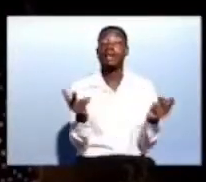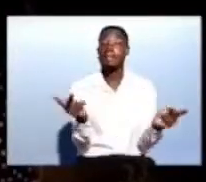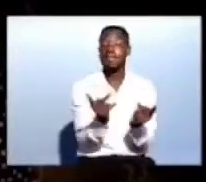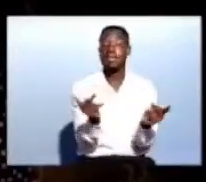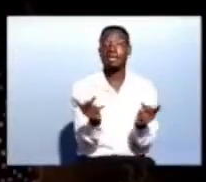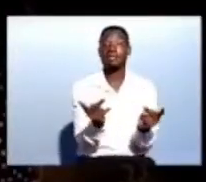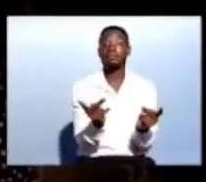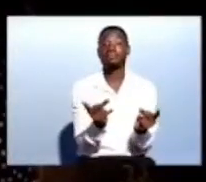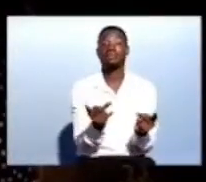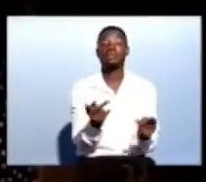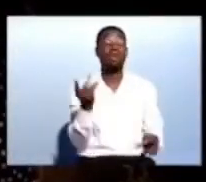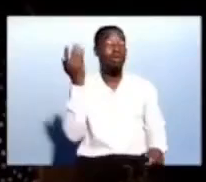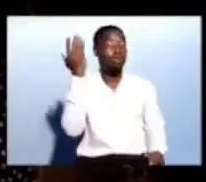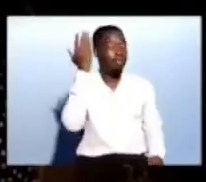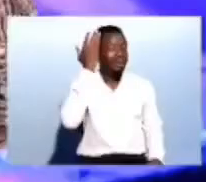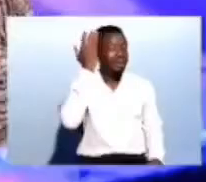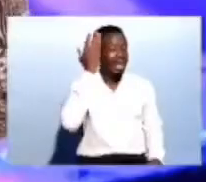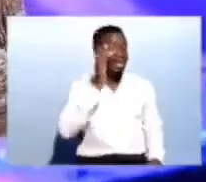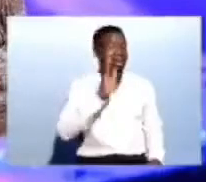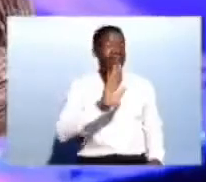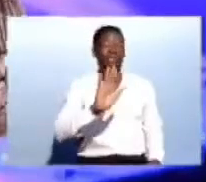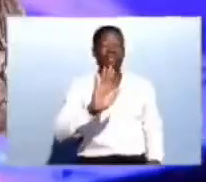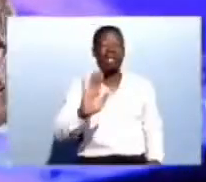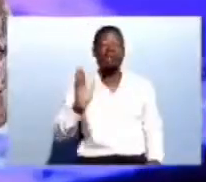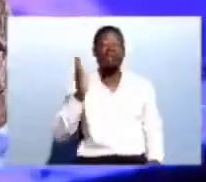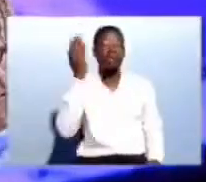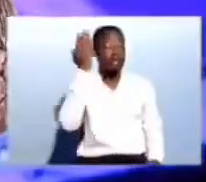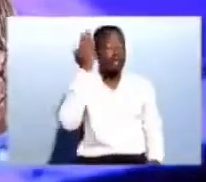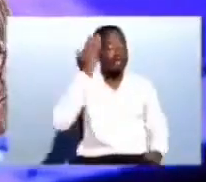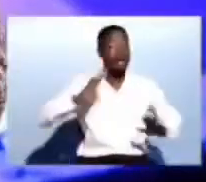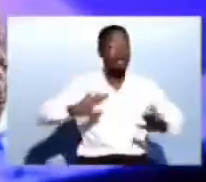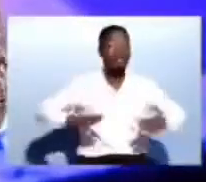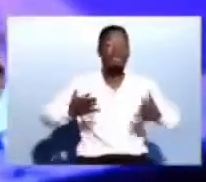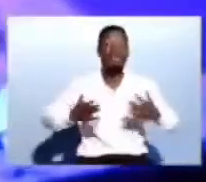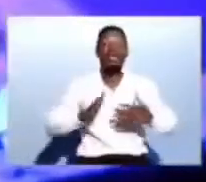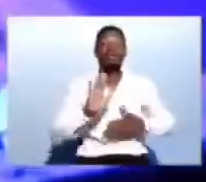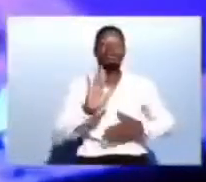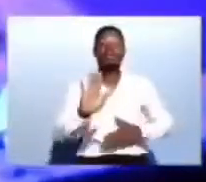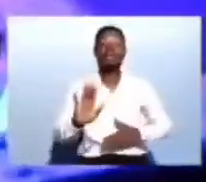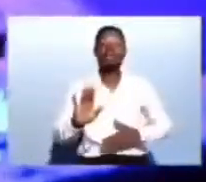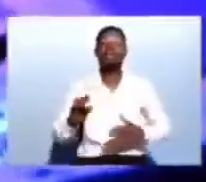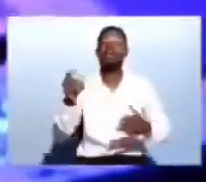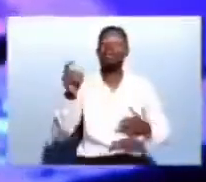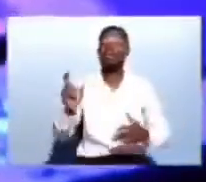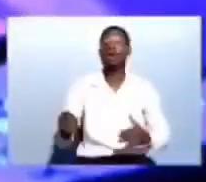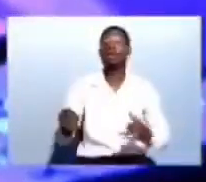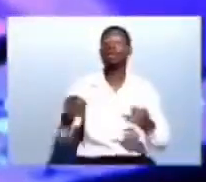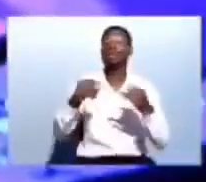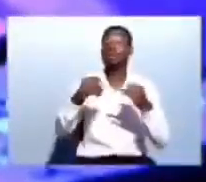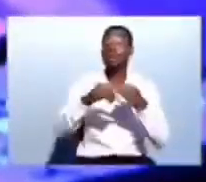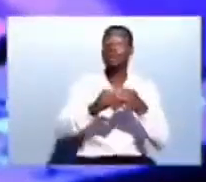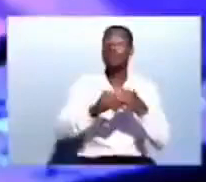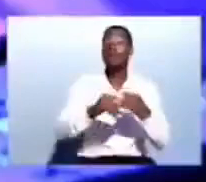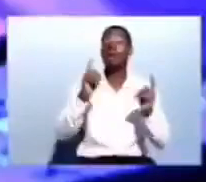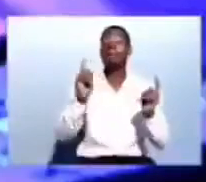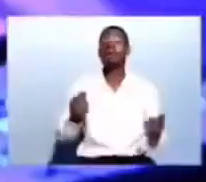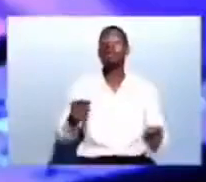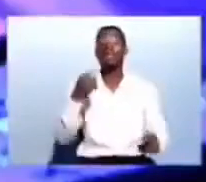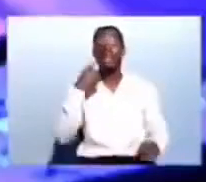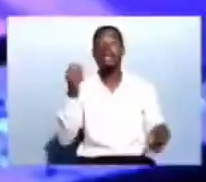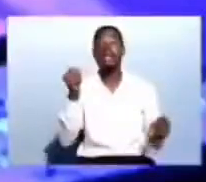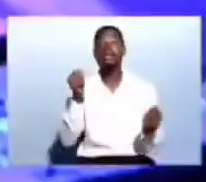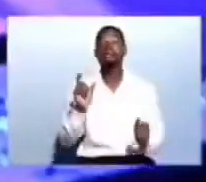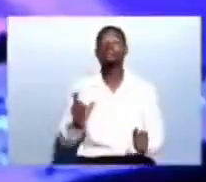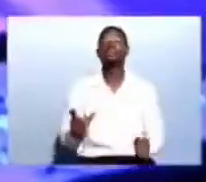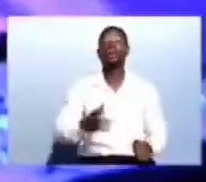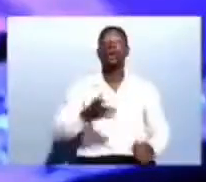Pia, mjali mwenzako, jali furaha ya mwenzako. Wanandoa, kama tungekuwa kila mtu anajali furaha